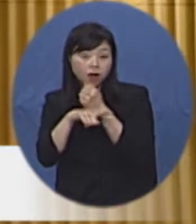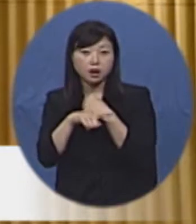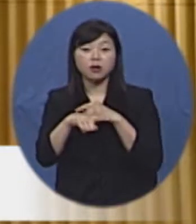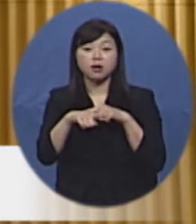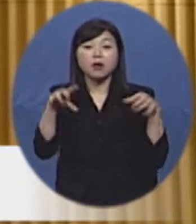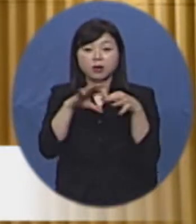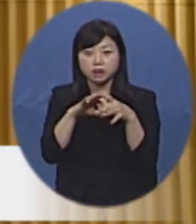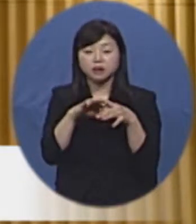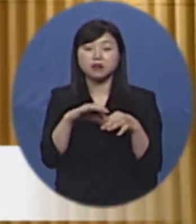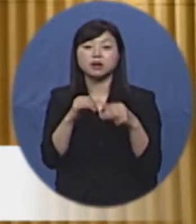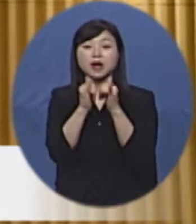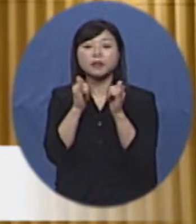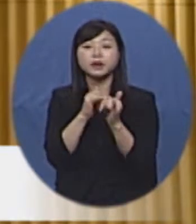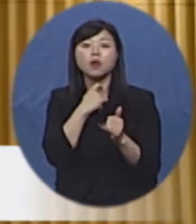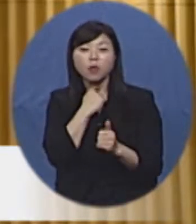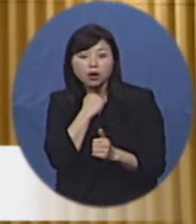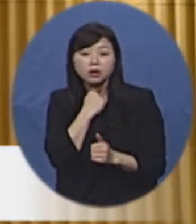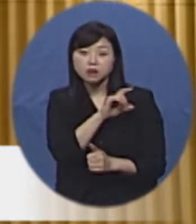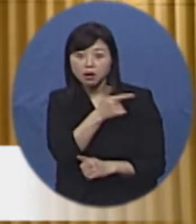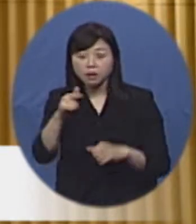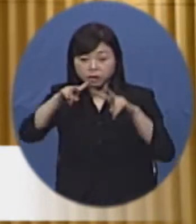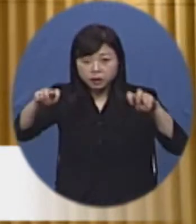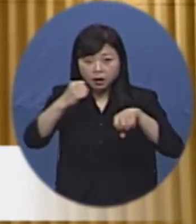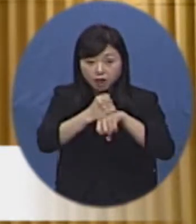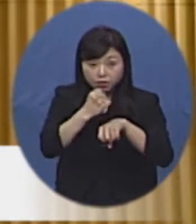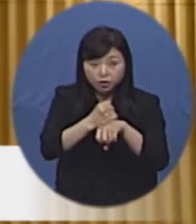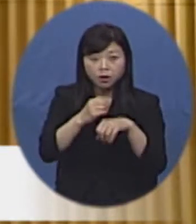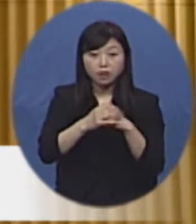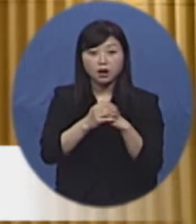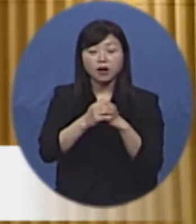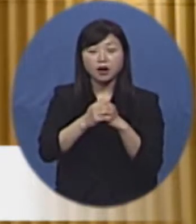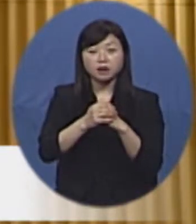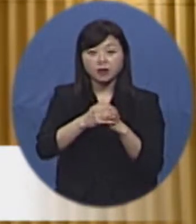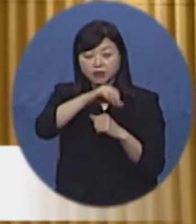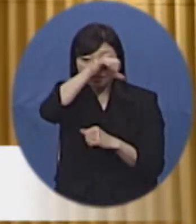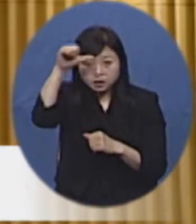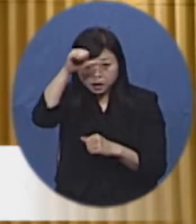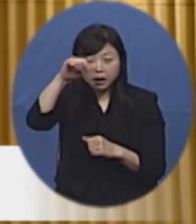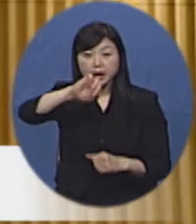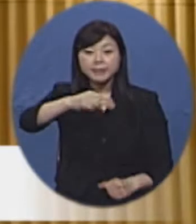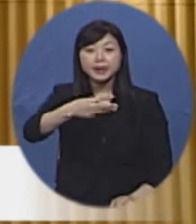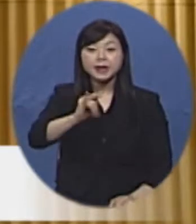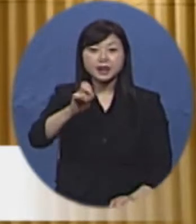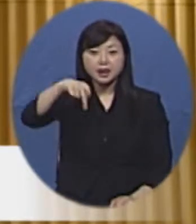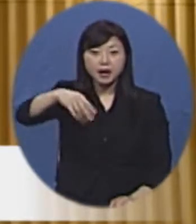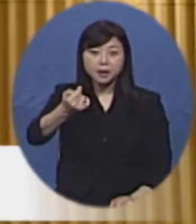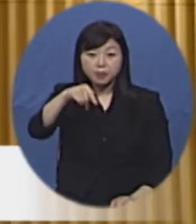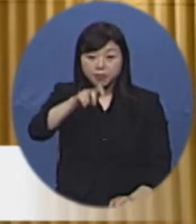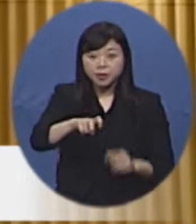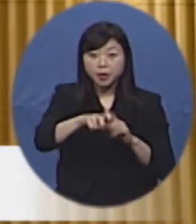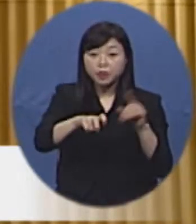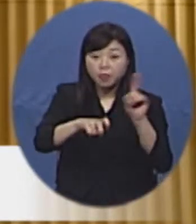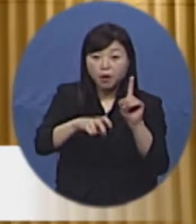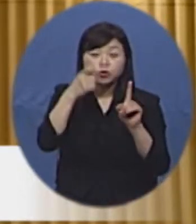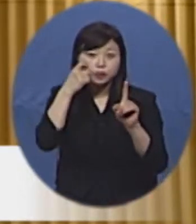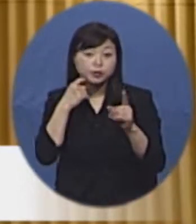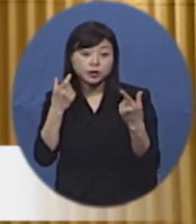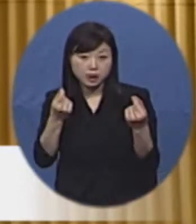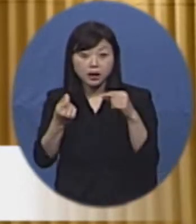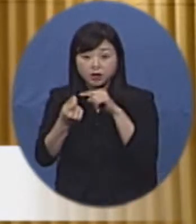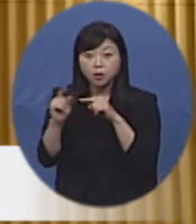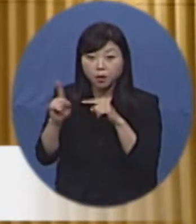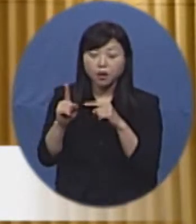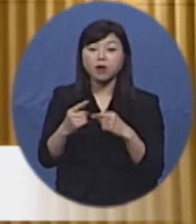분석하고 그래서 삶의 플랫폼은 눈물이라는 책이 나오게 됐어요. 그래서 실제로 이번에 눈물이라는 의미는